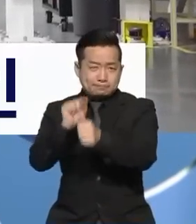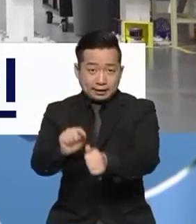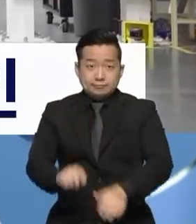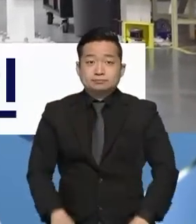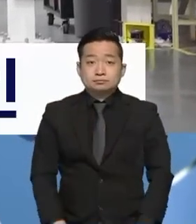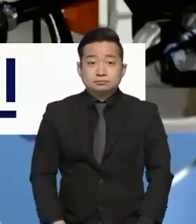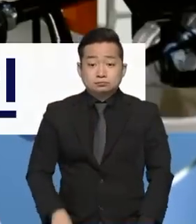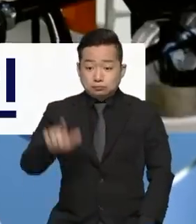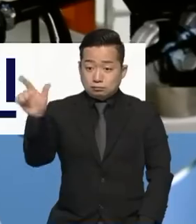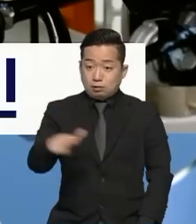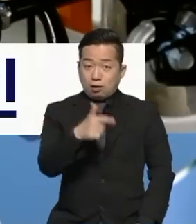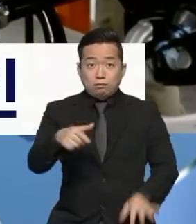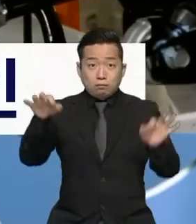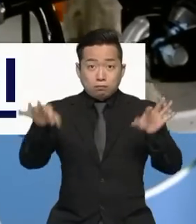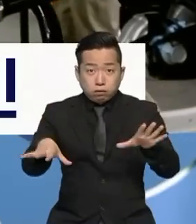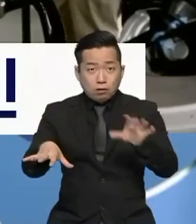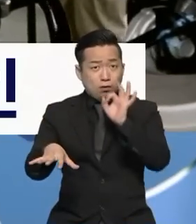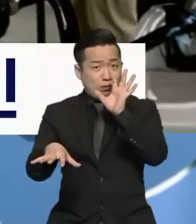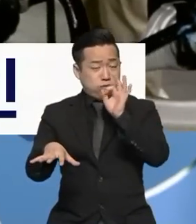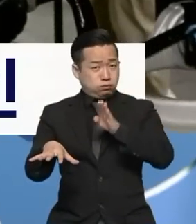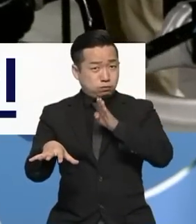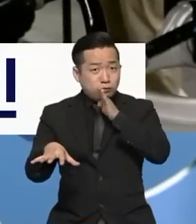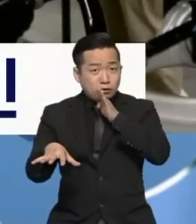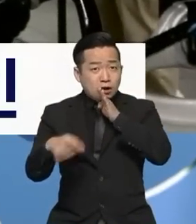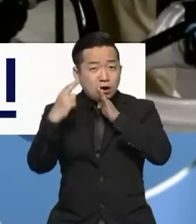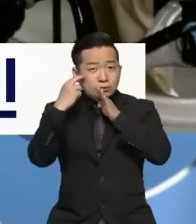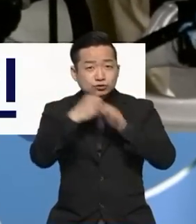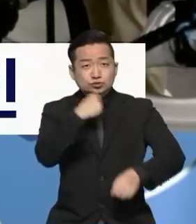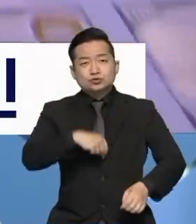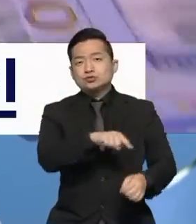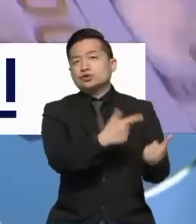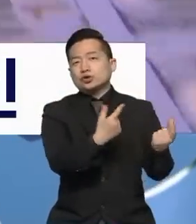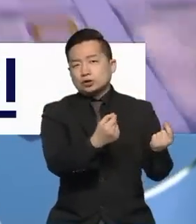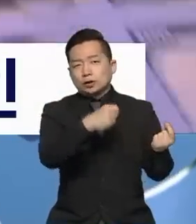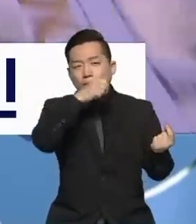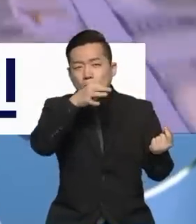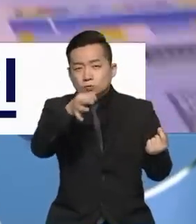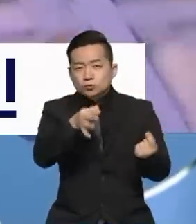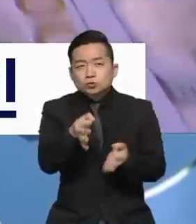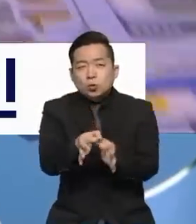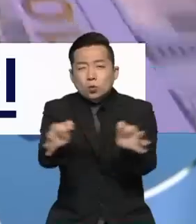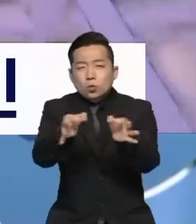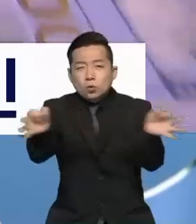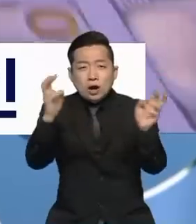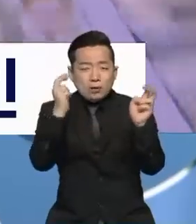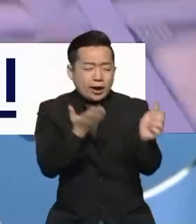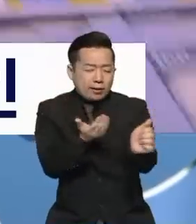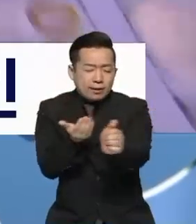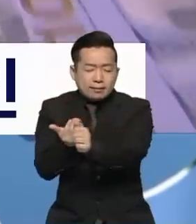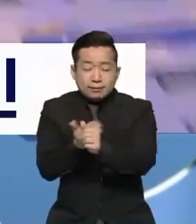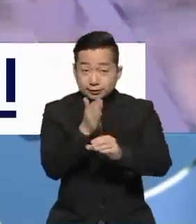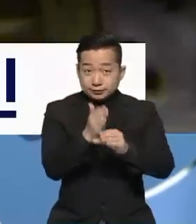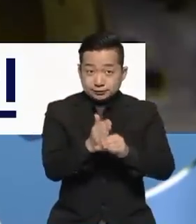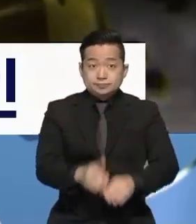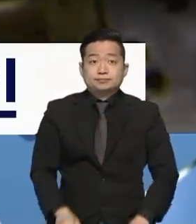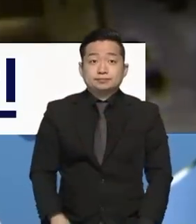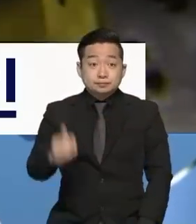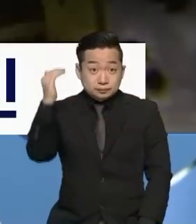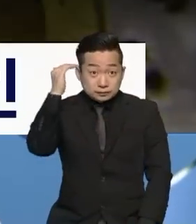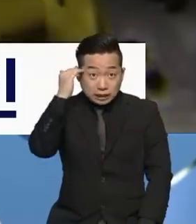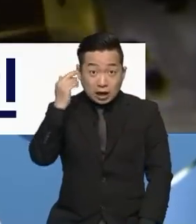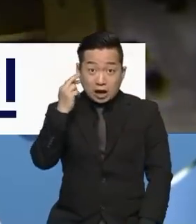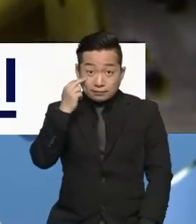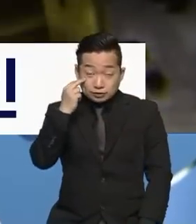그런데 이게 하루아침에 되지 않기 때문에 미국도 중국처럼 보조금을 뿌려서 기업을 유인하고 있는데